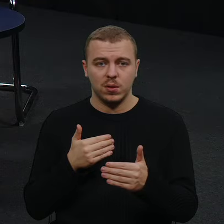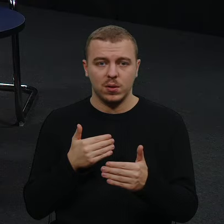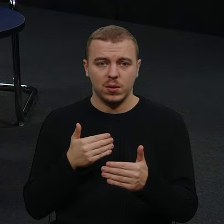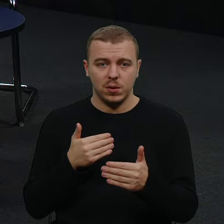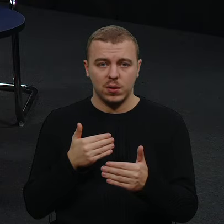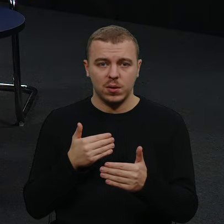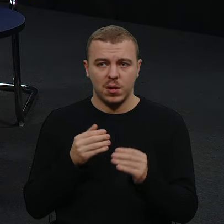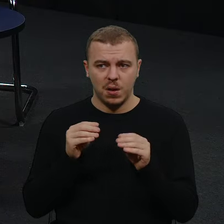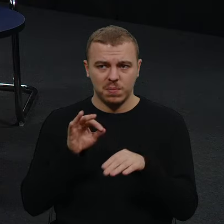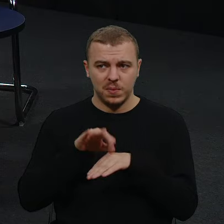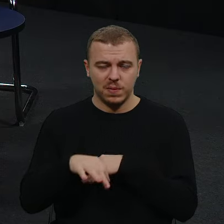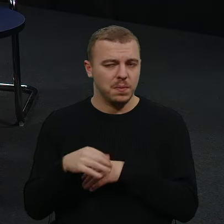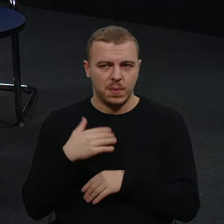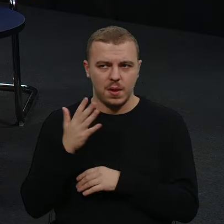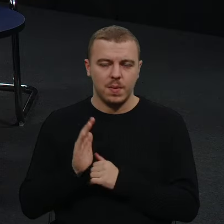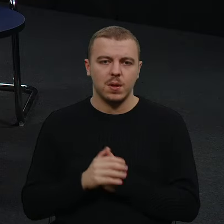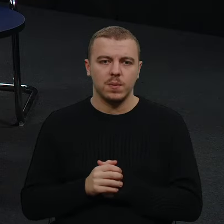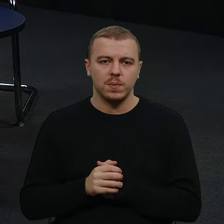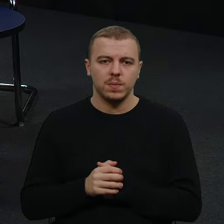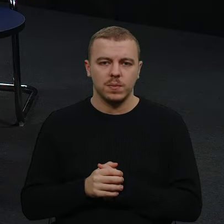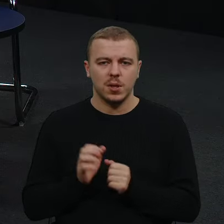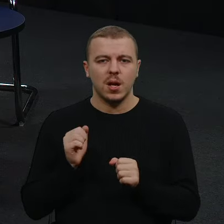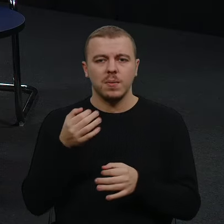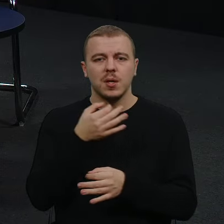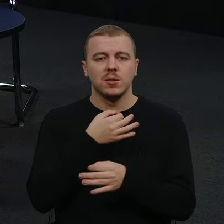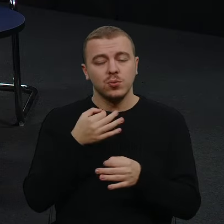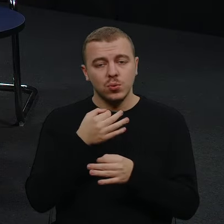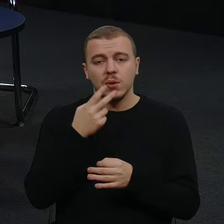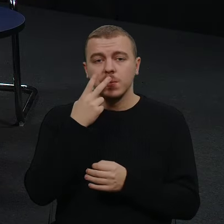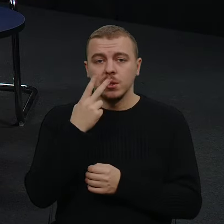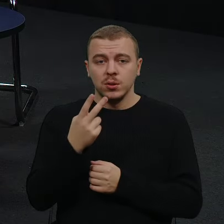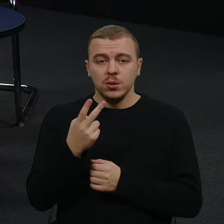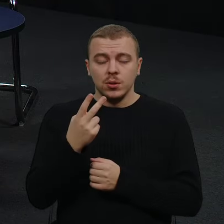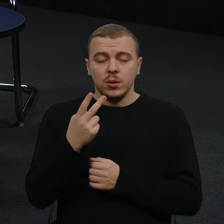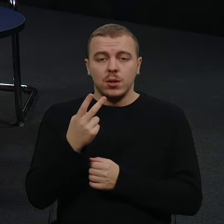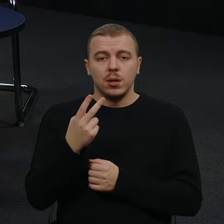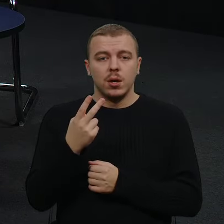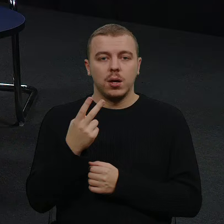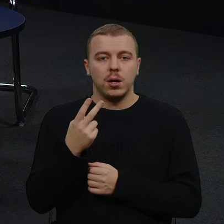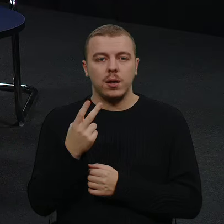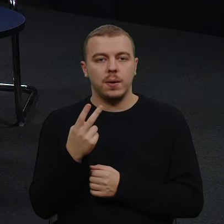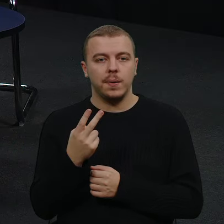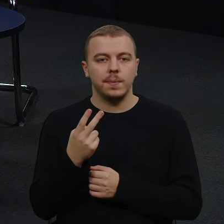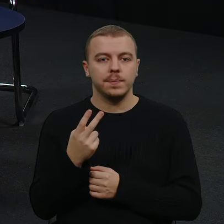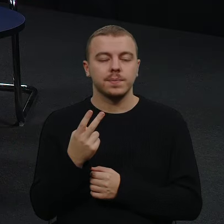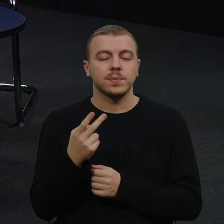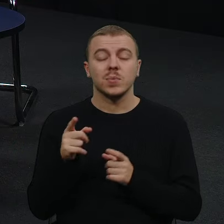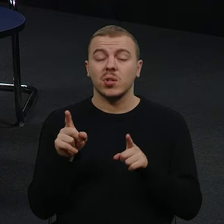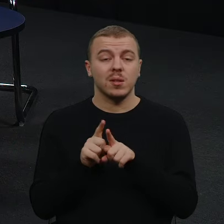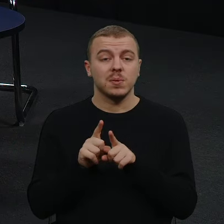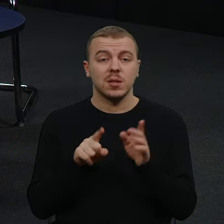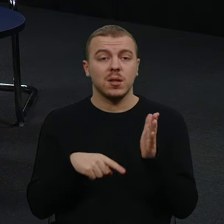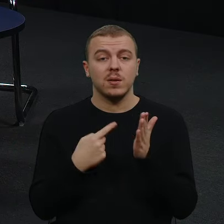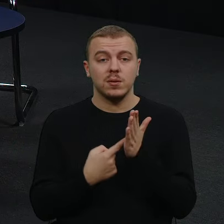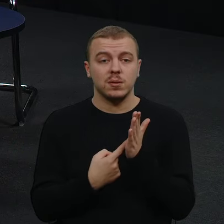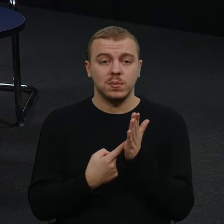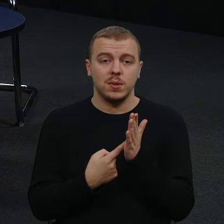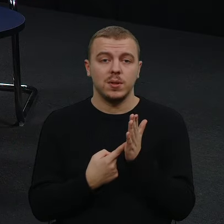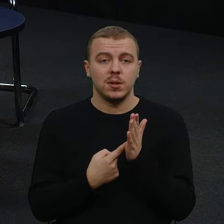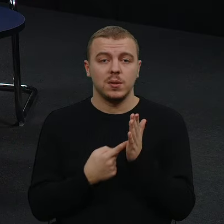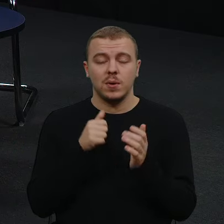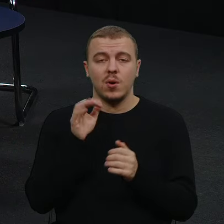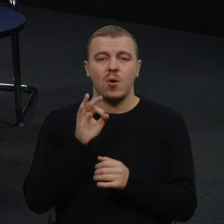Seimo kadenciją, aš tikrai nemanau, galima diskutuoti, pažiūrėti. Reiškia, požiūrė, čia vėl lygiai tas pats klausimas, vėl